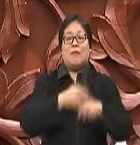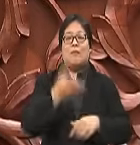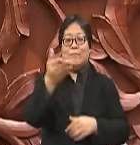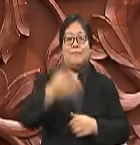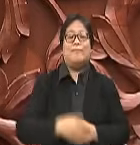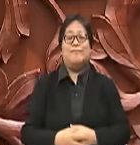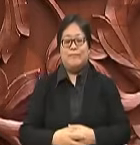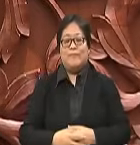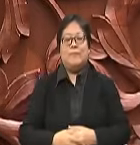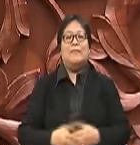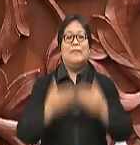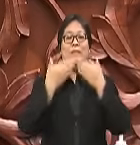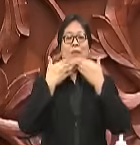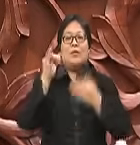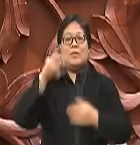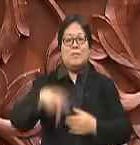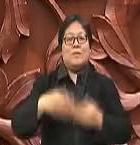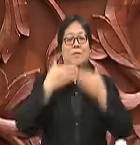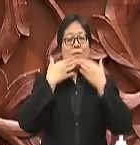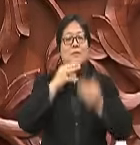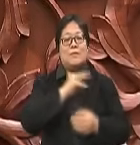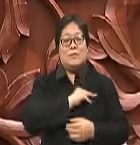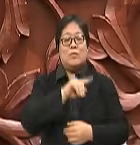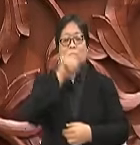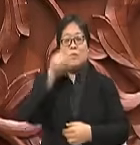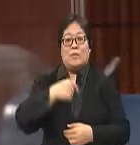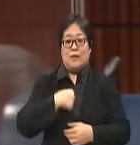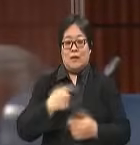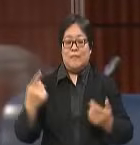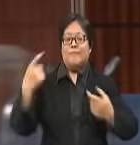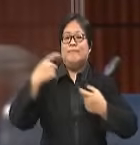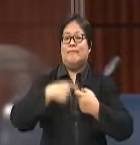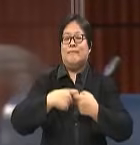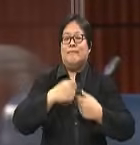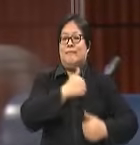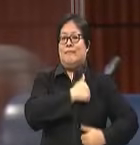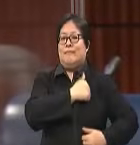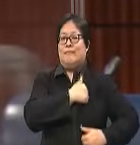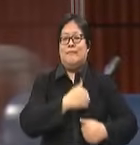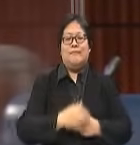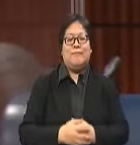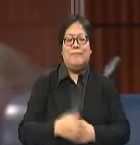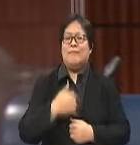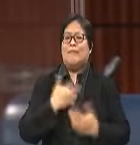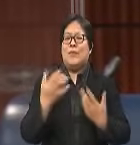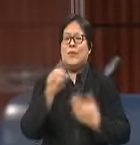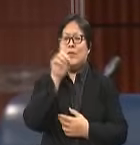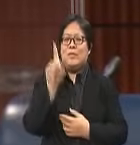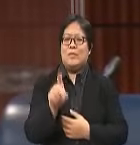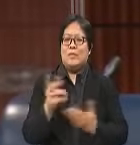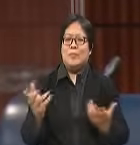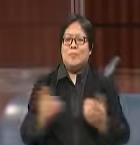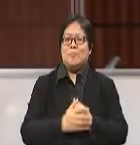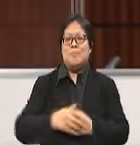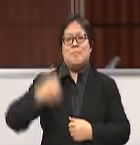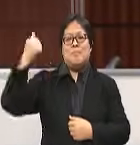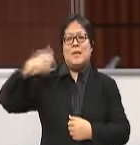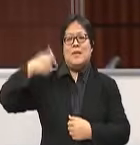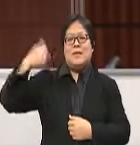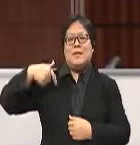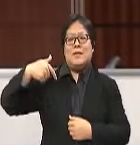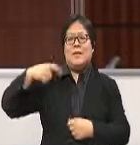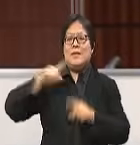Terima kasih yang dipertuan cuma kasih menteri soalan saya berkaitan Tentrem Saya ingin bertanya mengenai pensiun